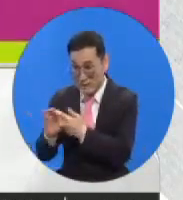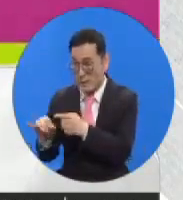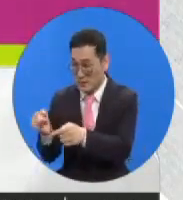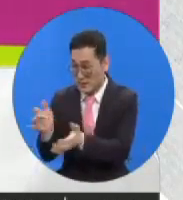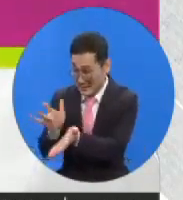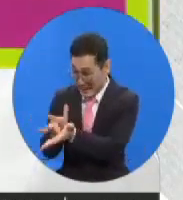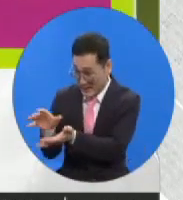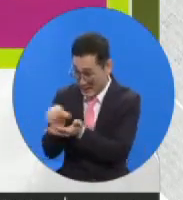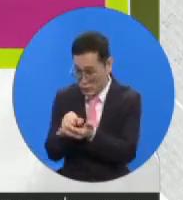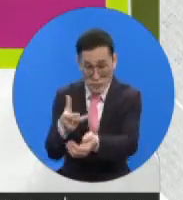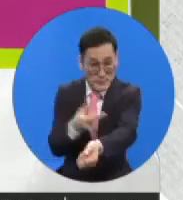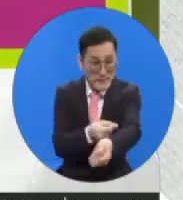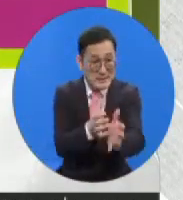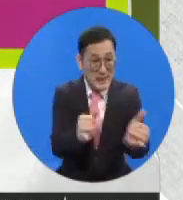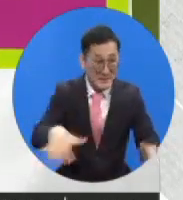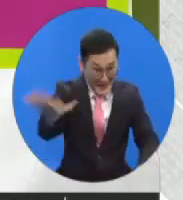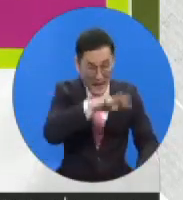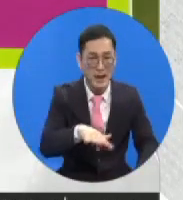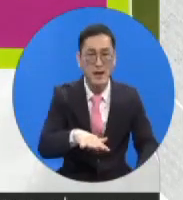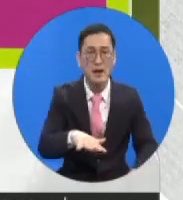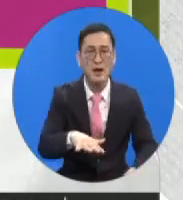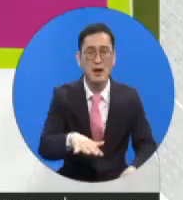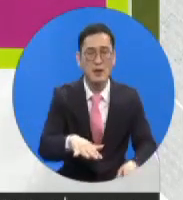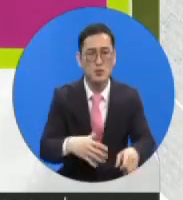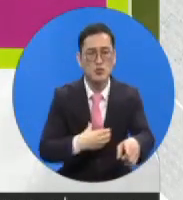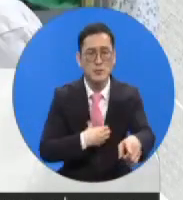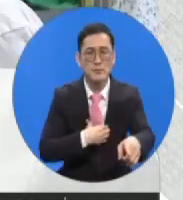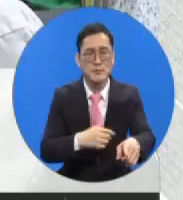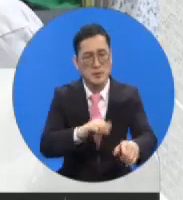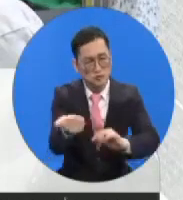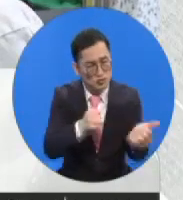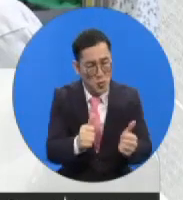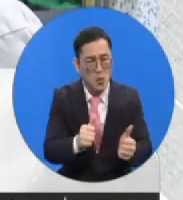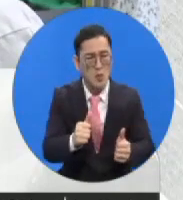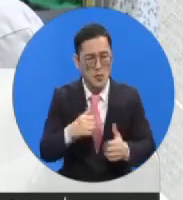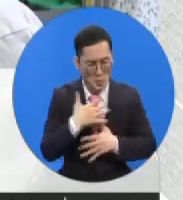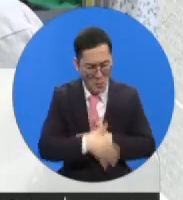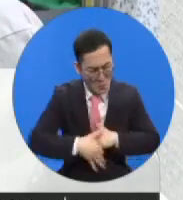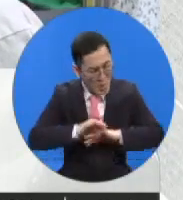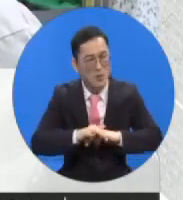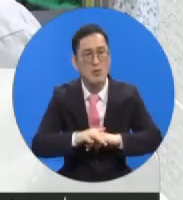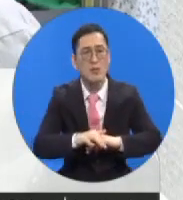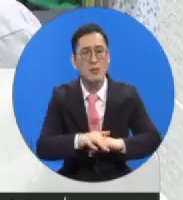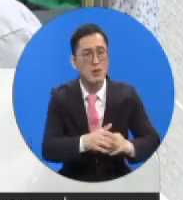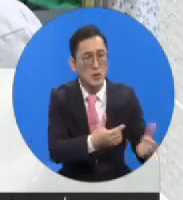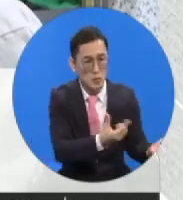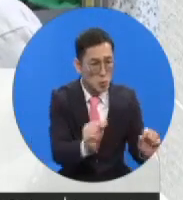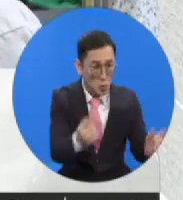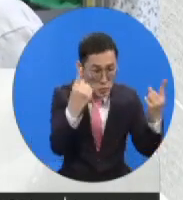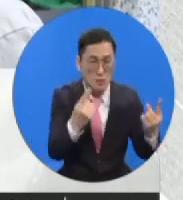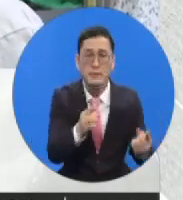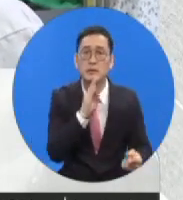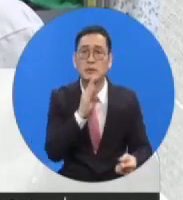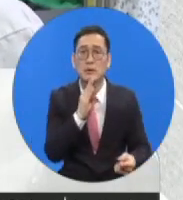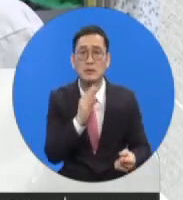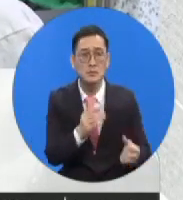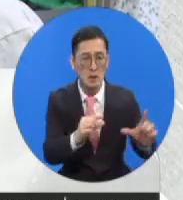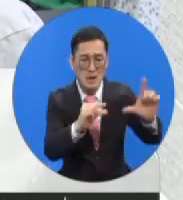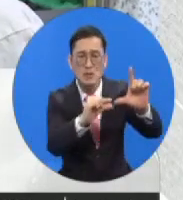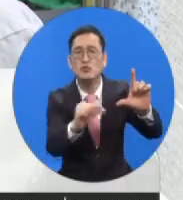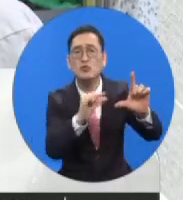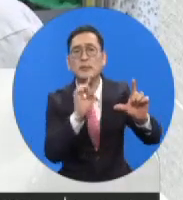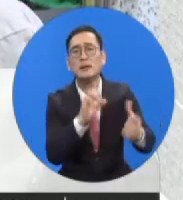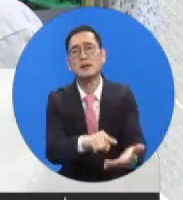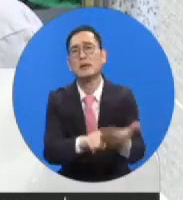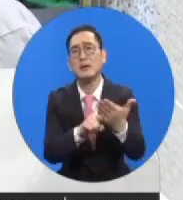되는데 그렇지 않고 있거든요. 그렇기 때문에 더군다나 지금 우리나라 같은 경우 뭐 다른 나라도 마찬가지긴 한데 백신 제조를 하기 위해서